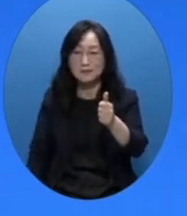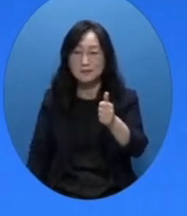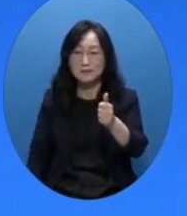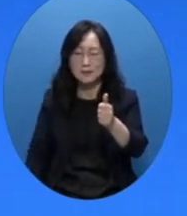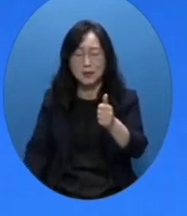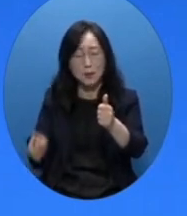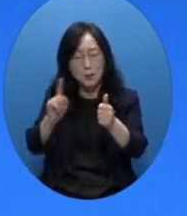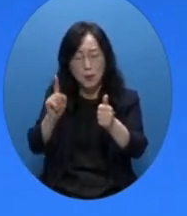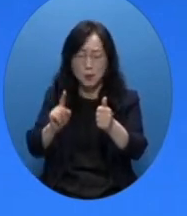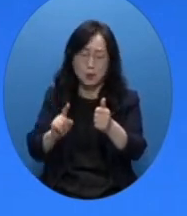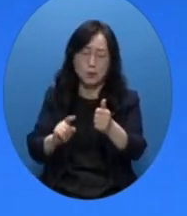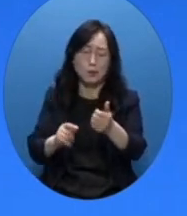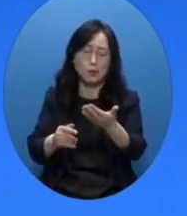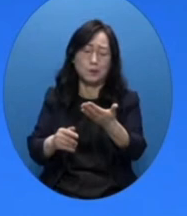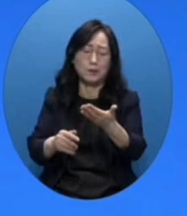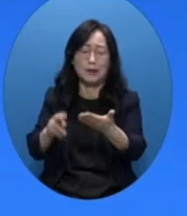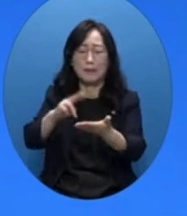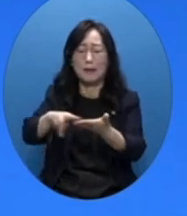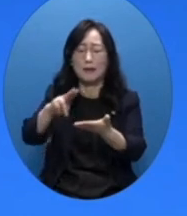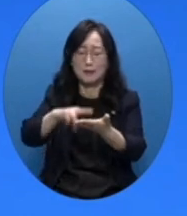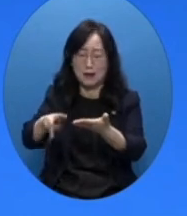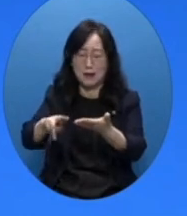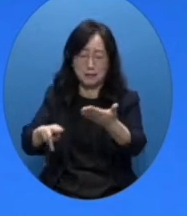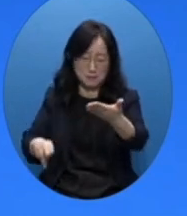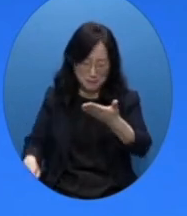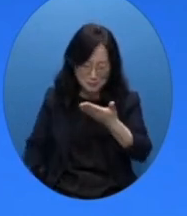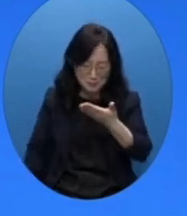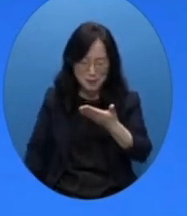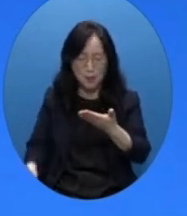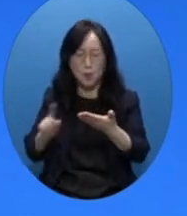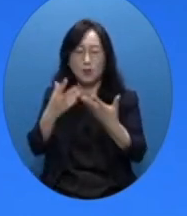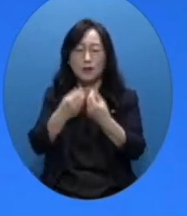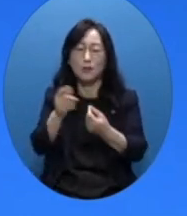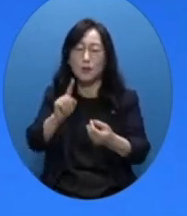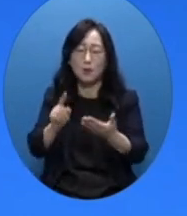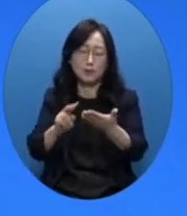만화를 보내줬어요. 그래서 뭔 내용인가 봤더니